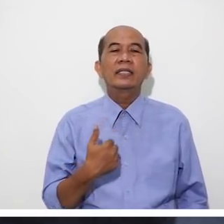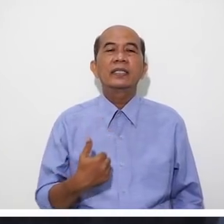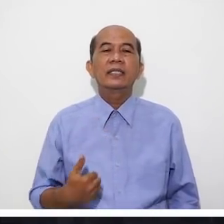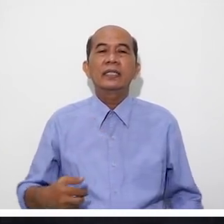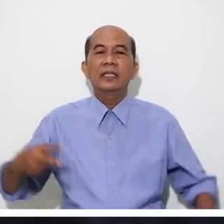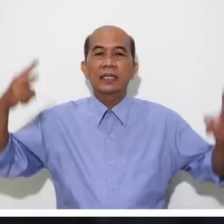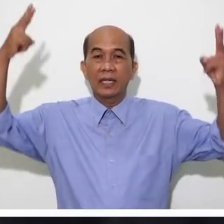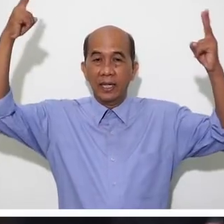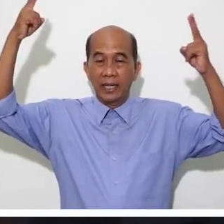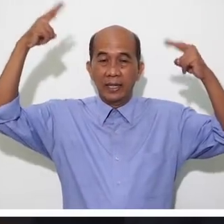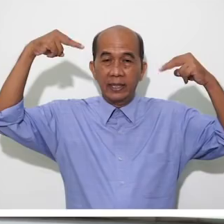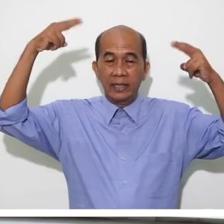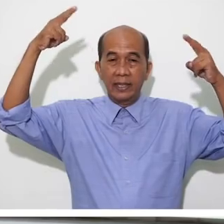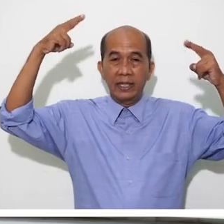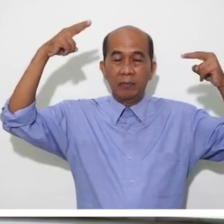menikmati